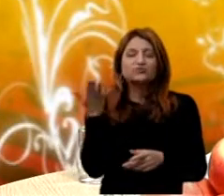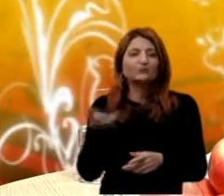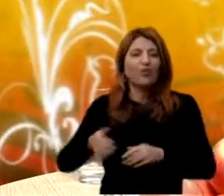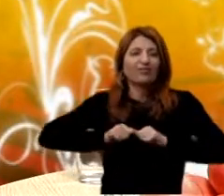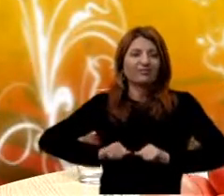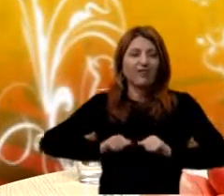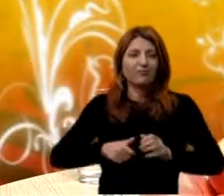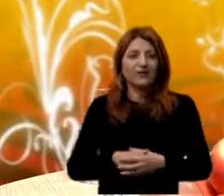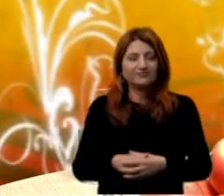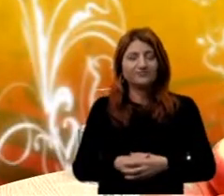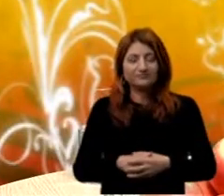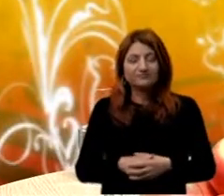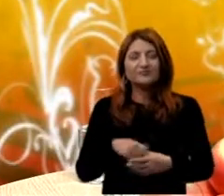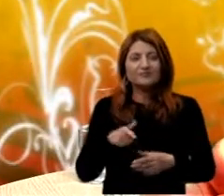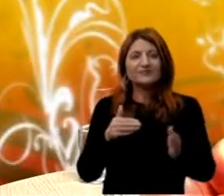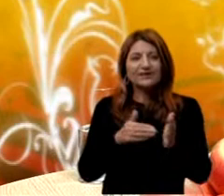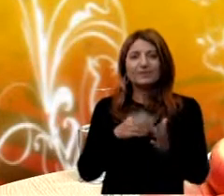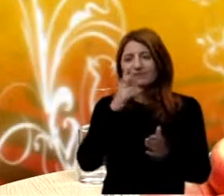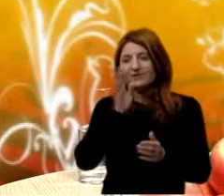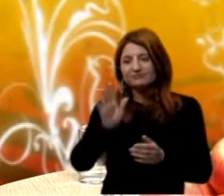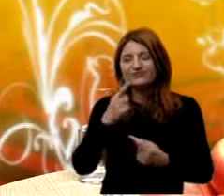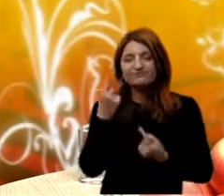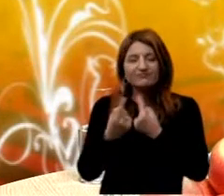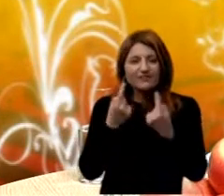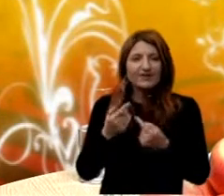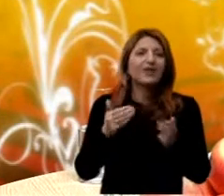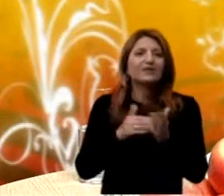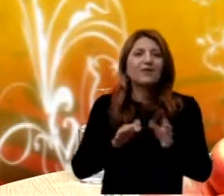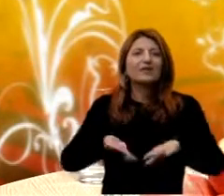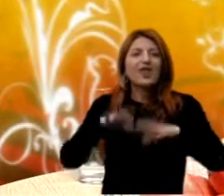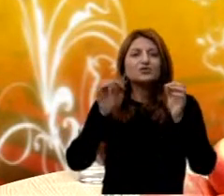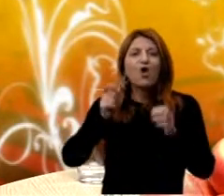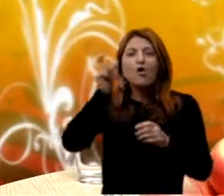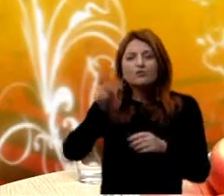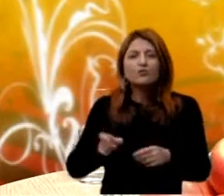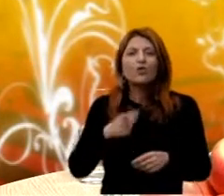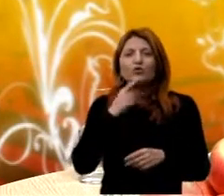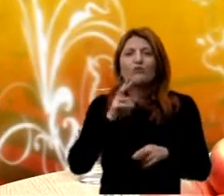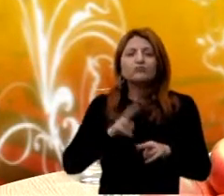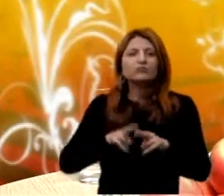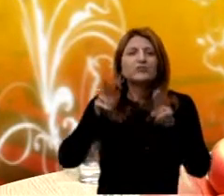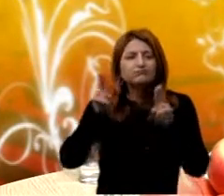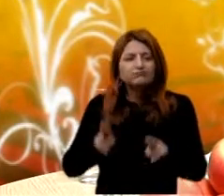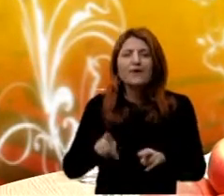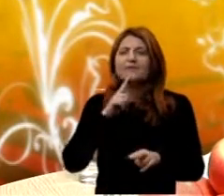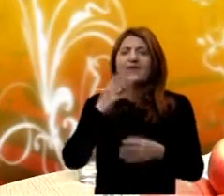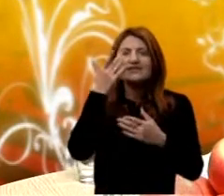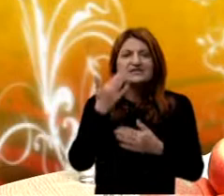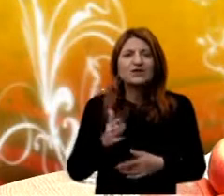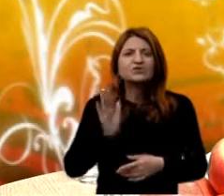molim da inzistirate i da izmjerite taj status i da nađete zbilja osobu koja će vam istinski izračunati